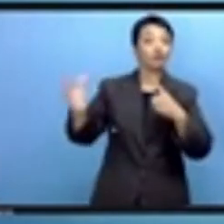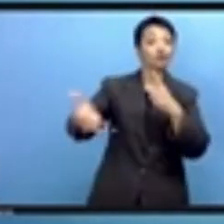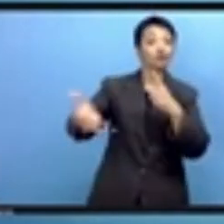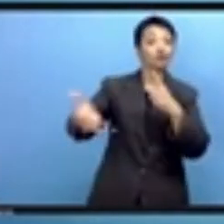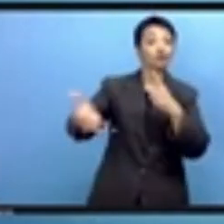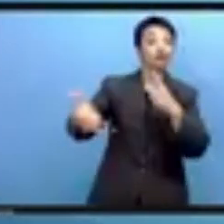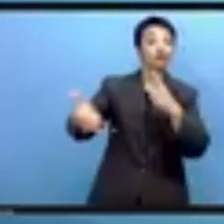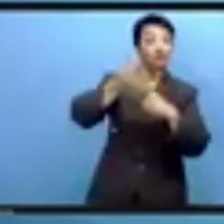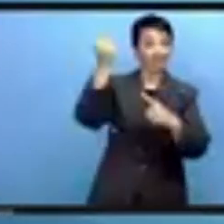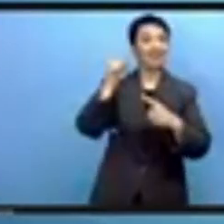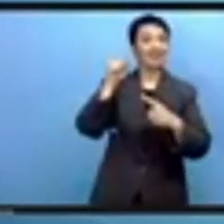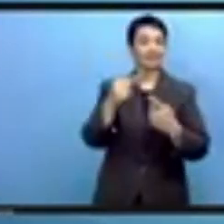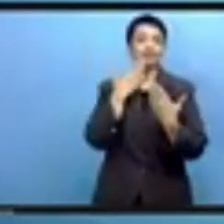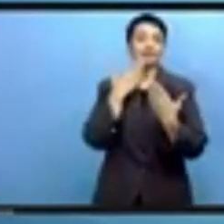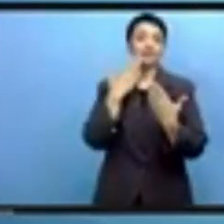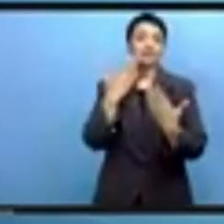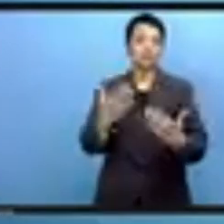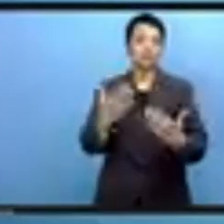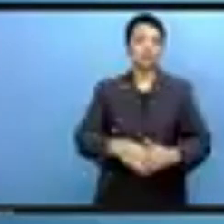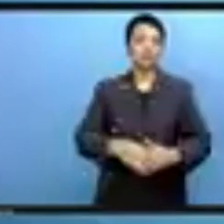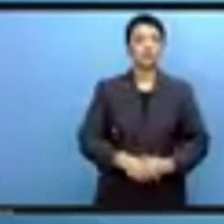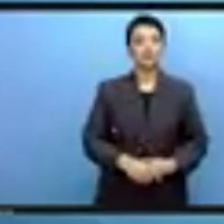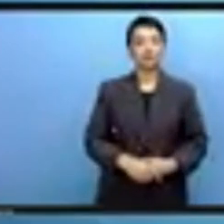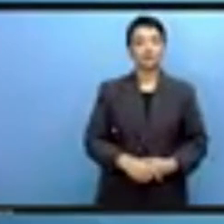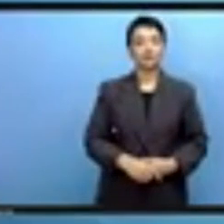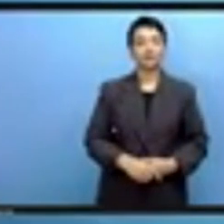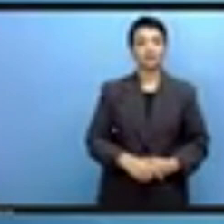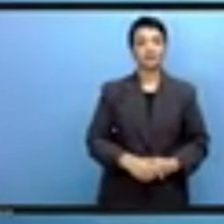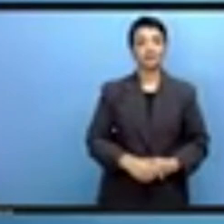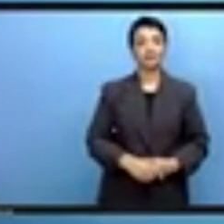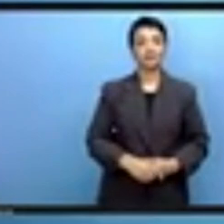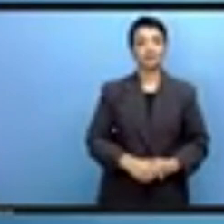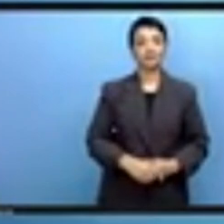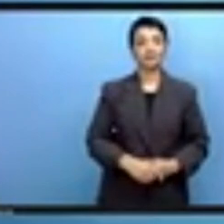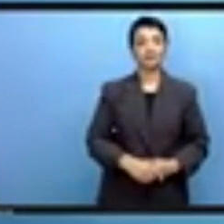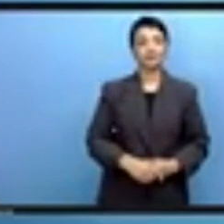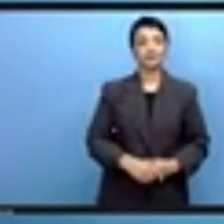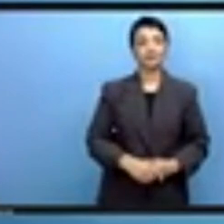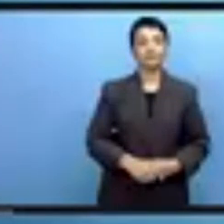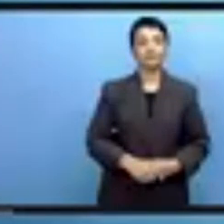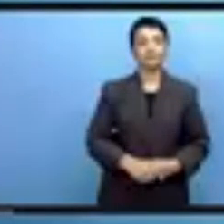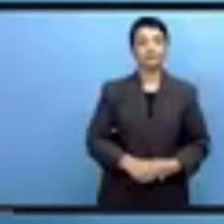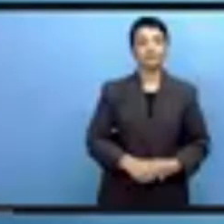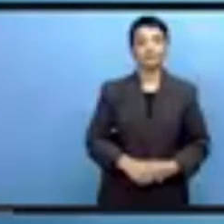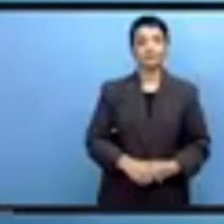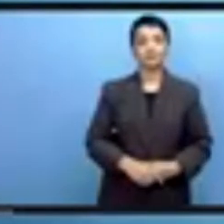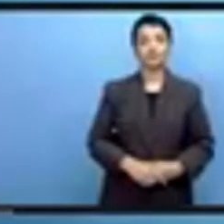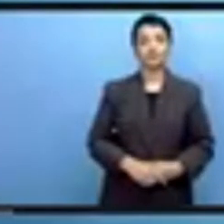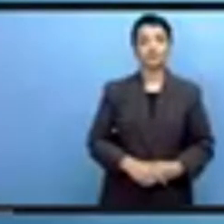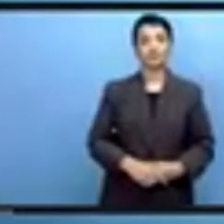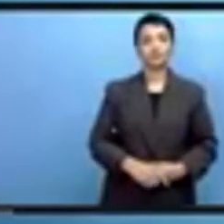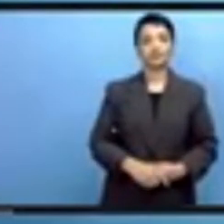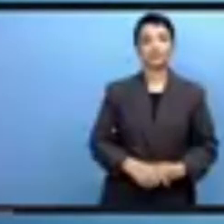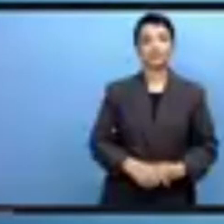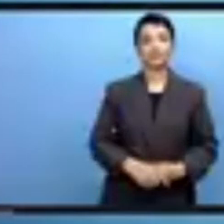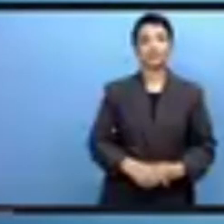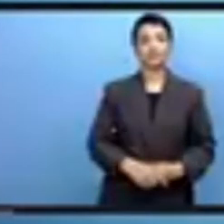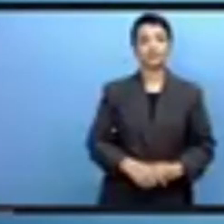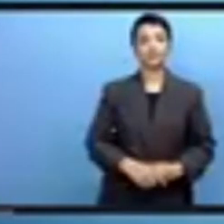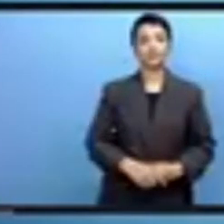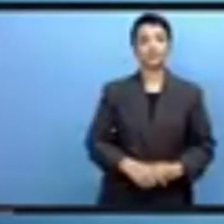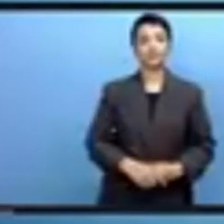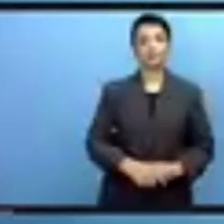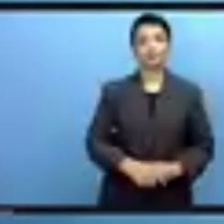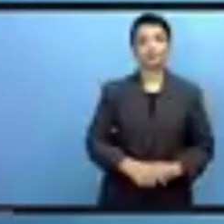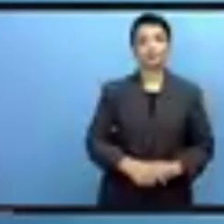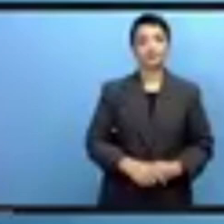作以及互联网治理这样的对话是我们未来工作的重点。谢谢，